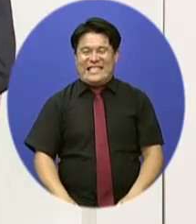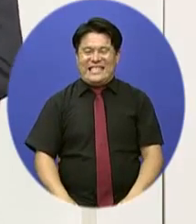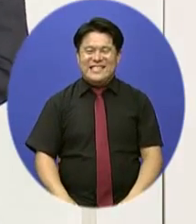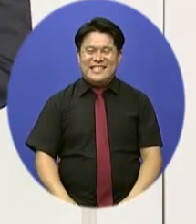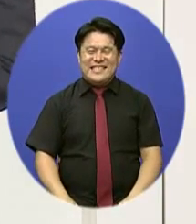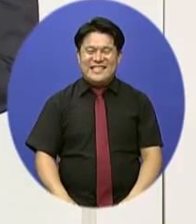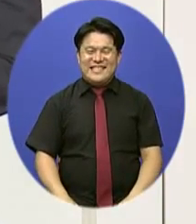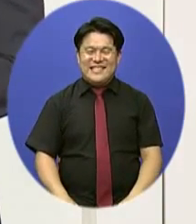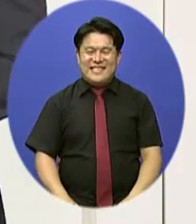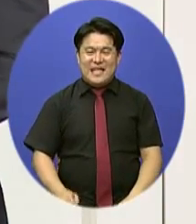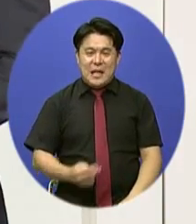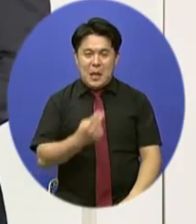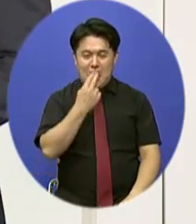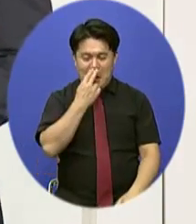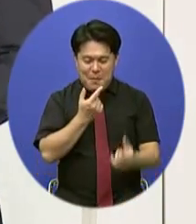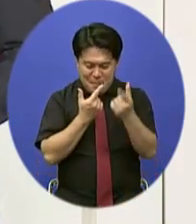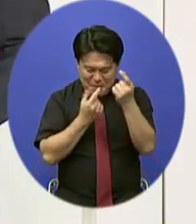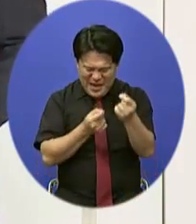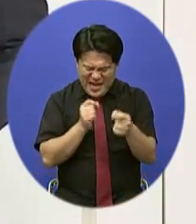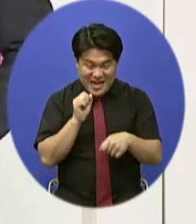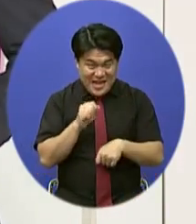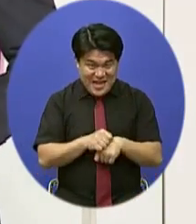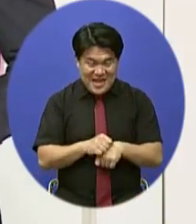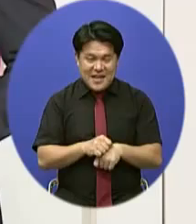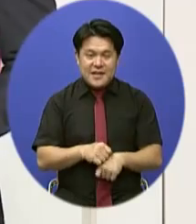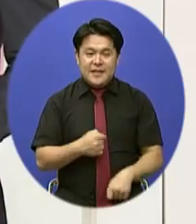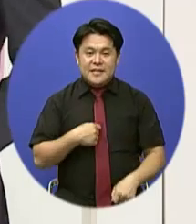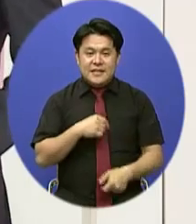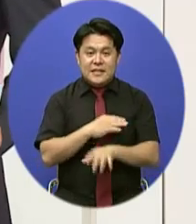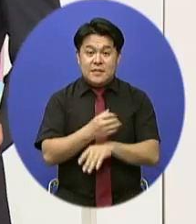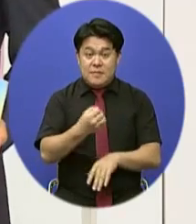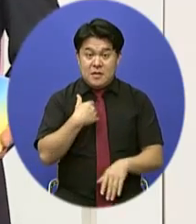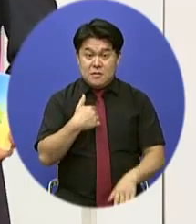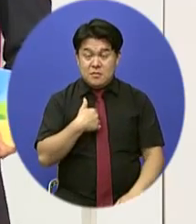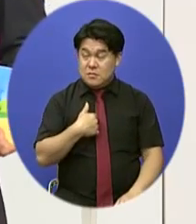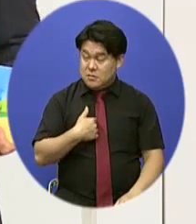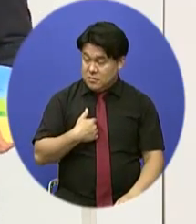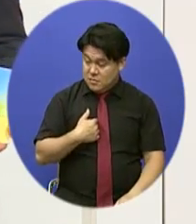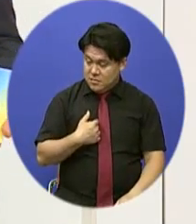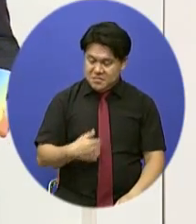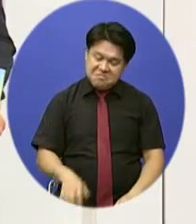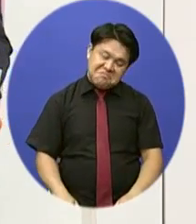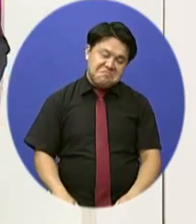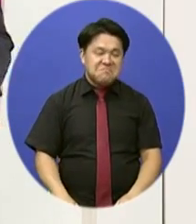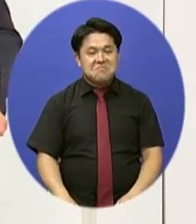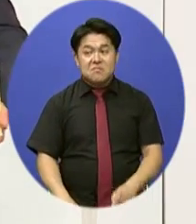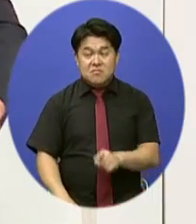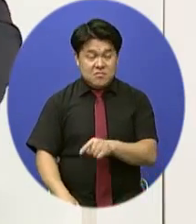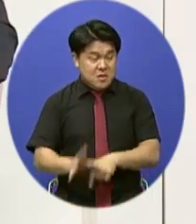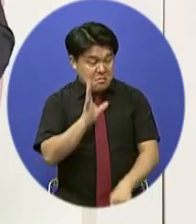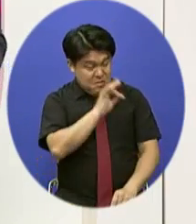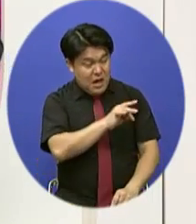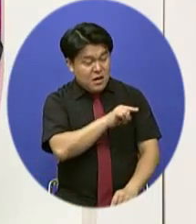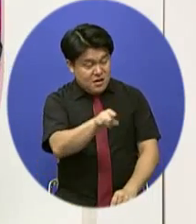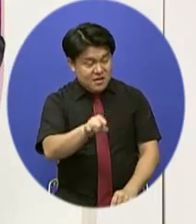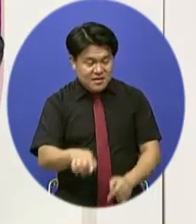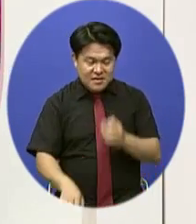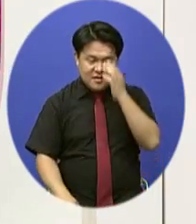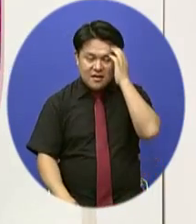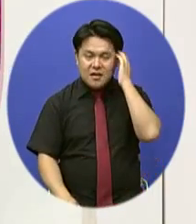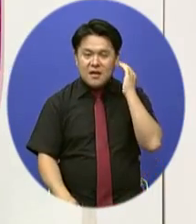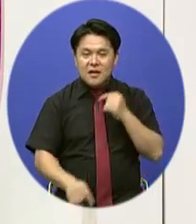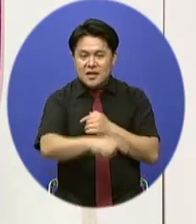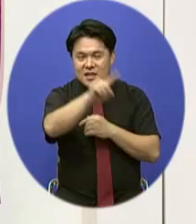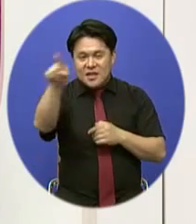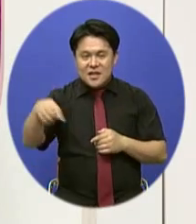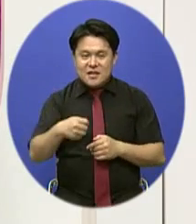반갑습니다. 공작이 잘 맞으시네요. 아니요. 네. 저보고 까불이라며요. 맞아요. 참 그게 어울려요. 그래요? 모두들 부산